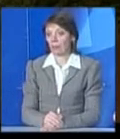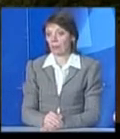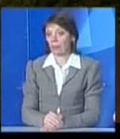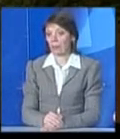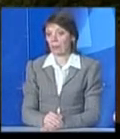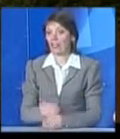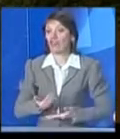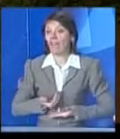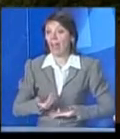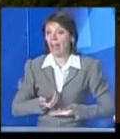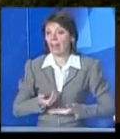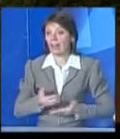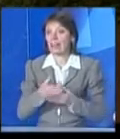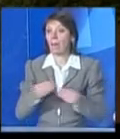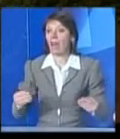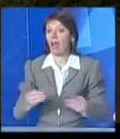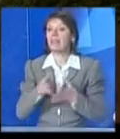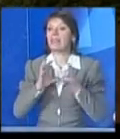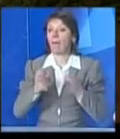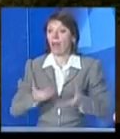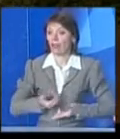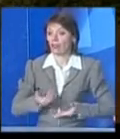довкілля живе, земля жива, небеса живі,